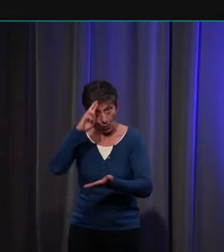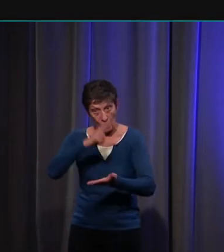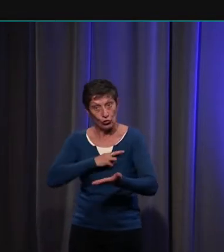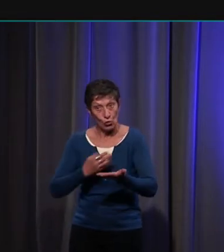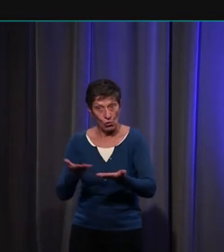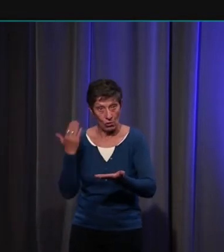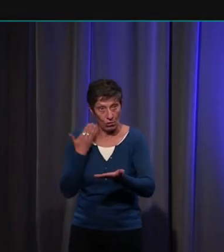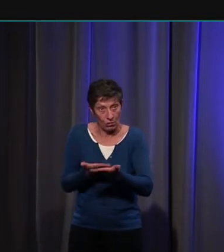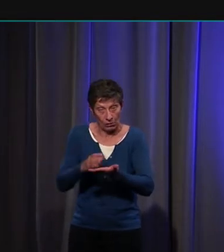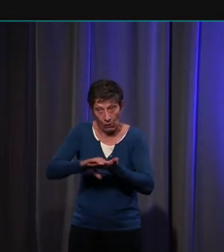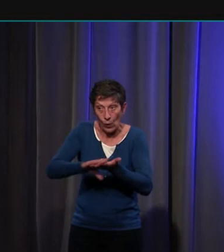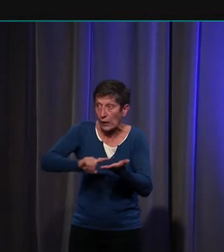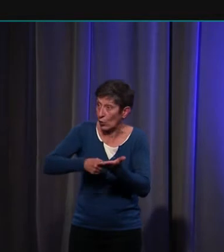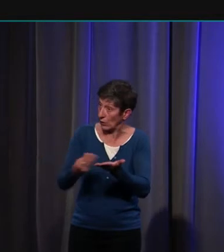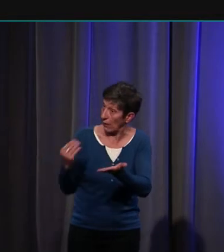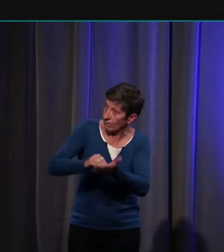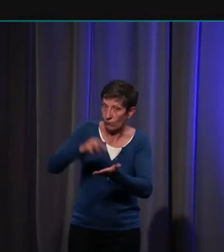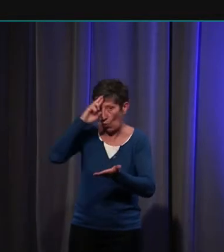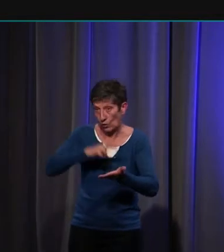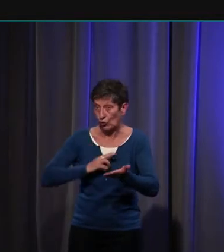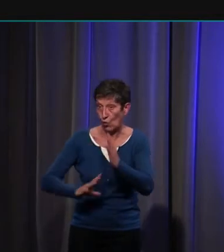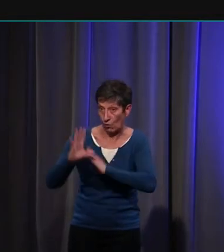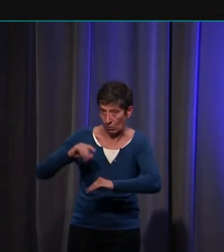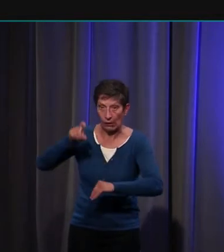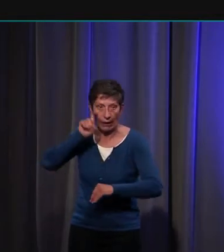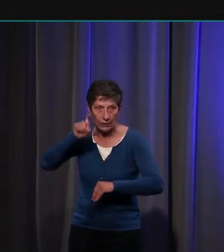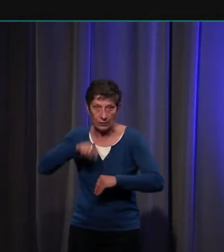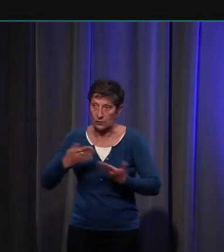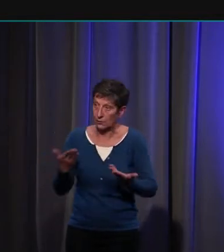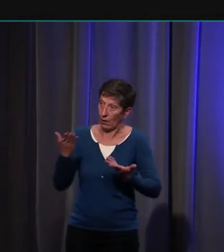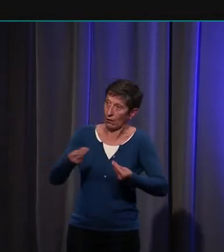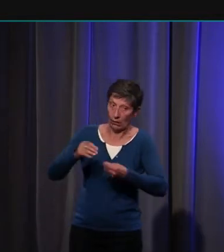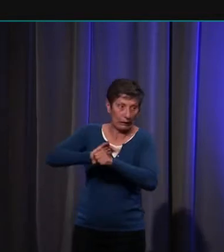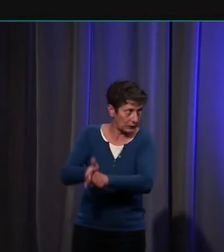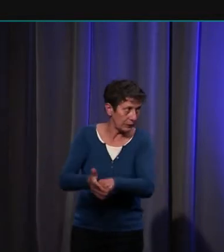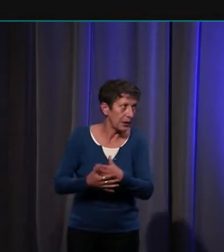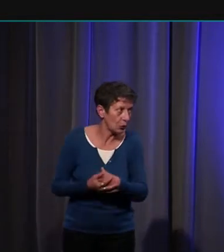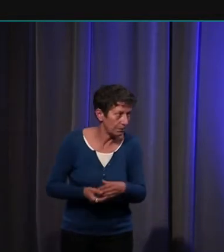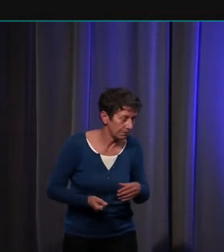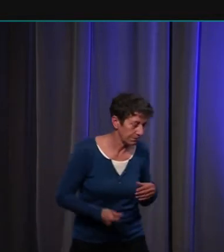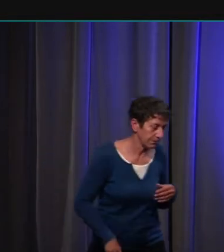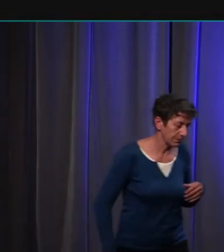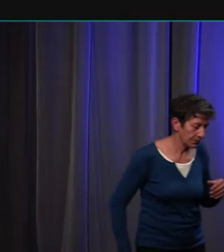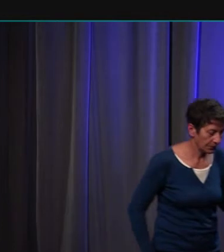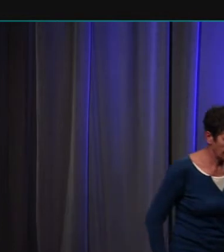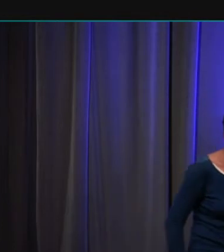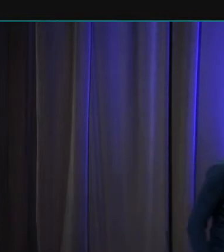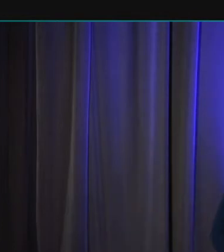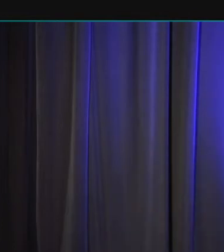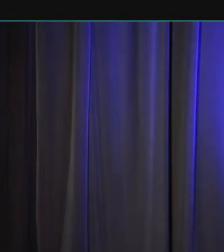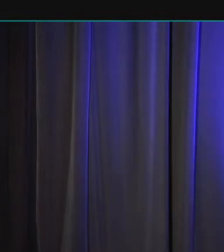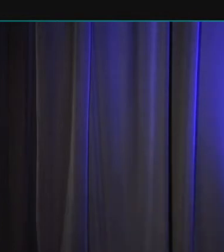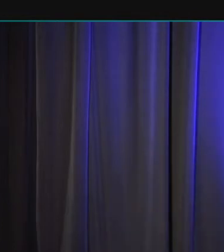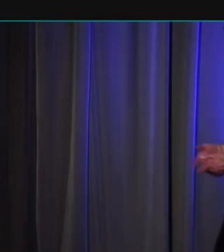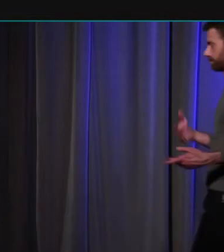pièce d'identité donc et c'était aussi source de discrimination donc on a eu beaucoup de mal à nous débarrasser de ça parce que